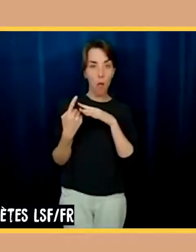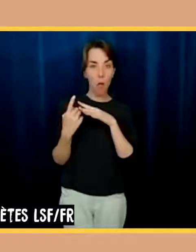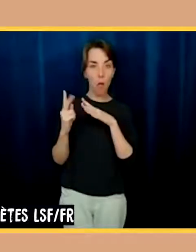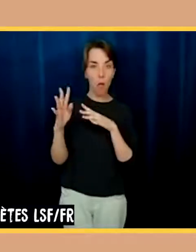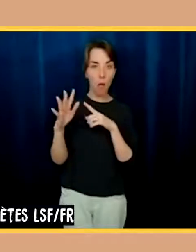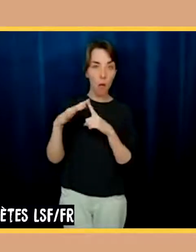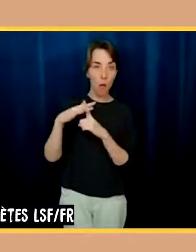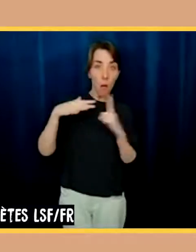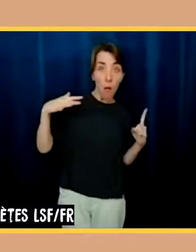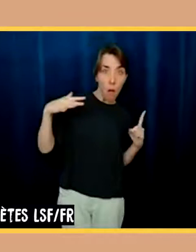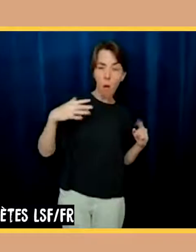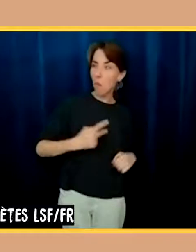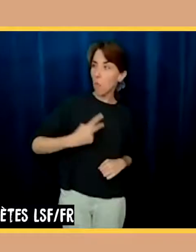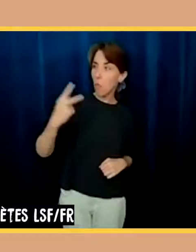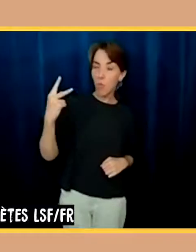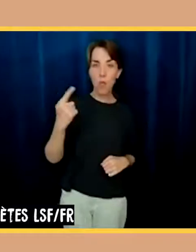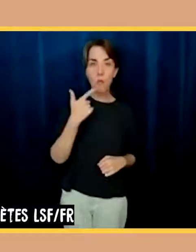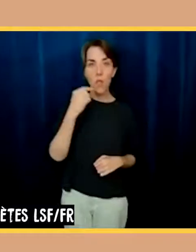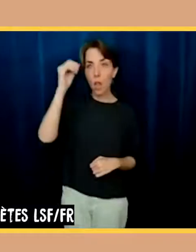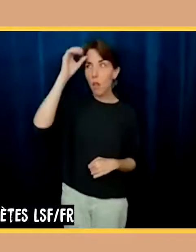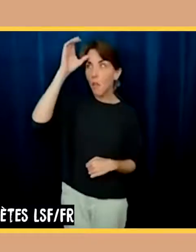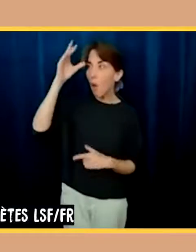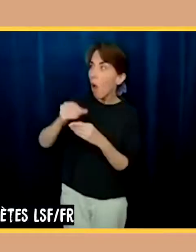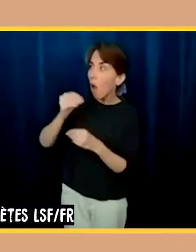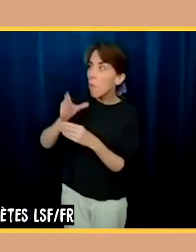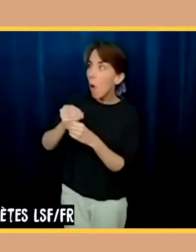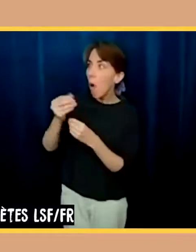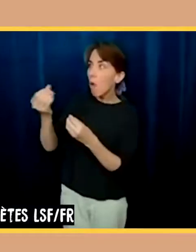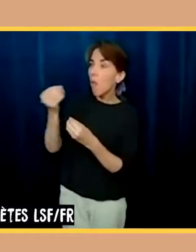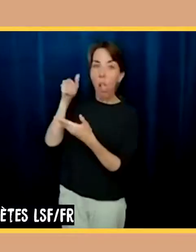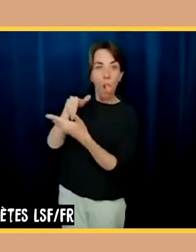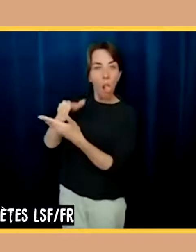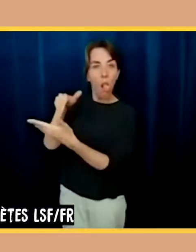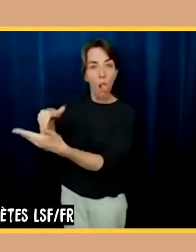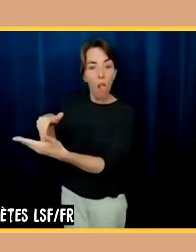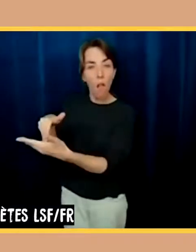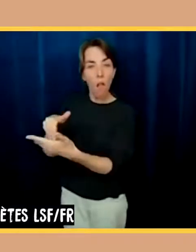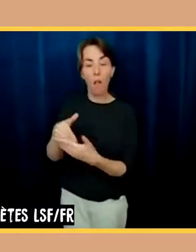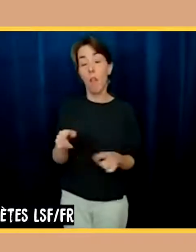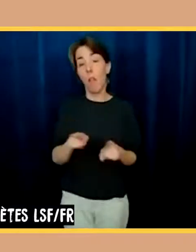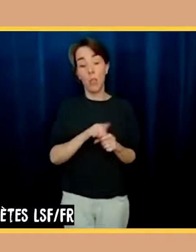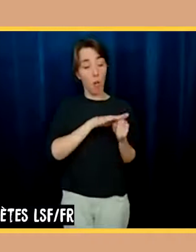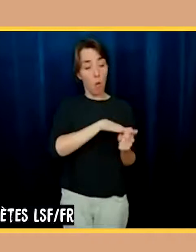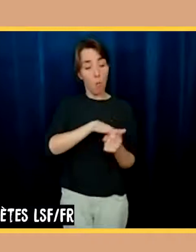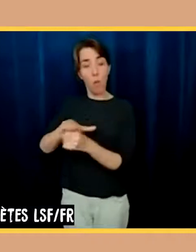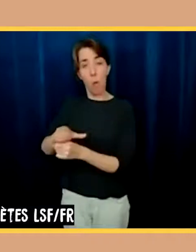certaine autre forme d'accès au savoir. Et ces oppressions, ces différentes violences, elles ont pour